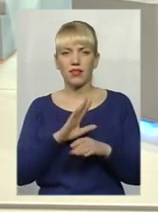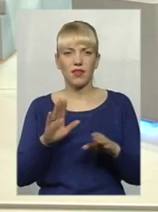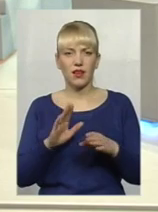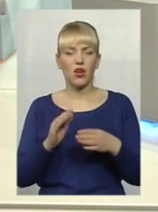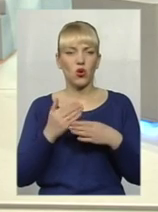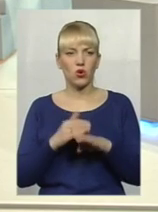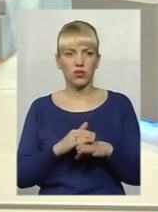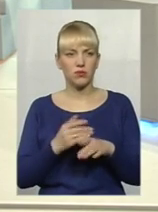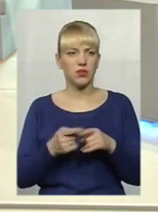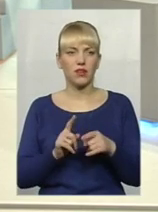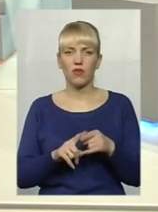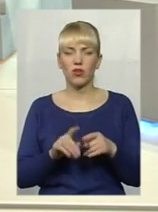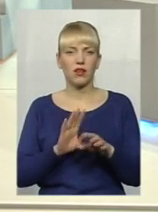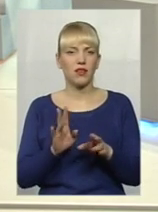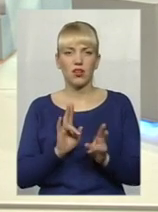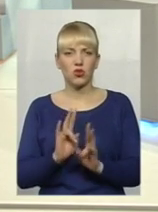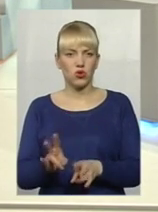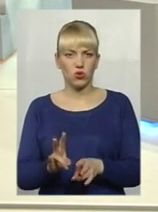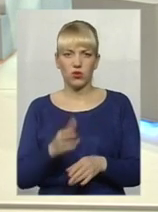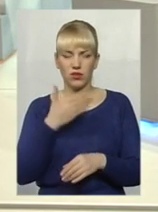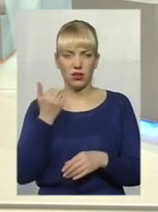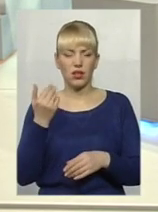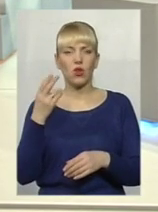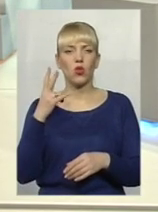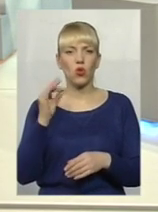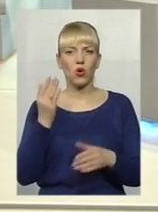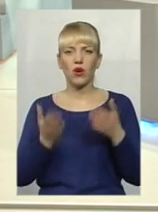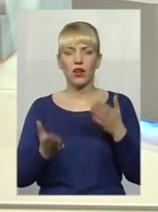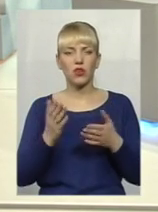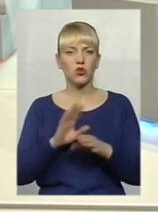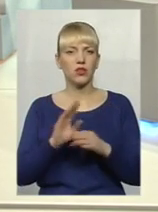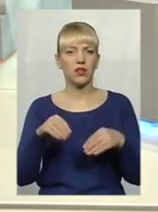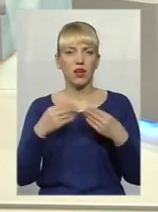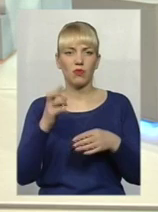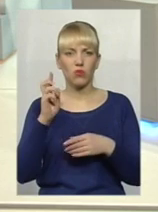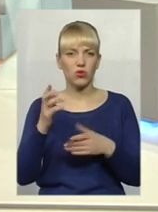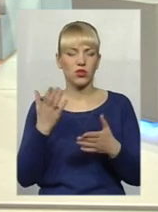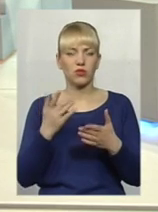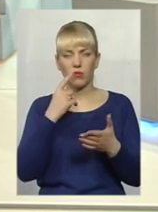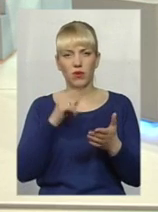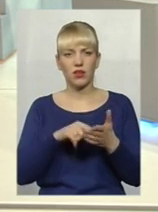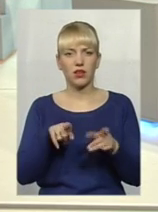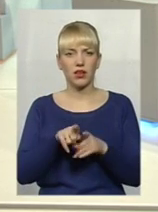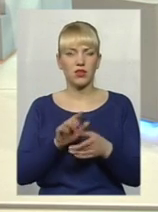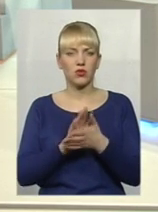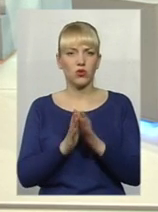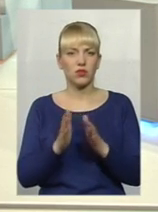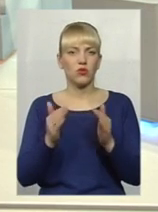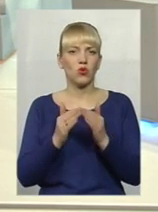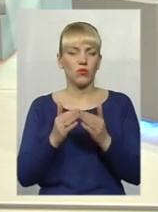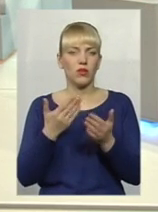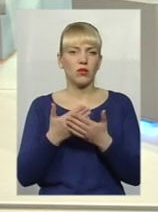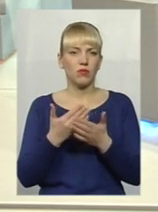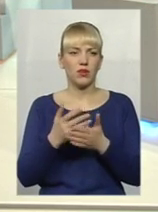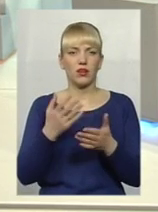тобто вона нічим не шкодить. Так. А разом тільки з тим, якщо, не дай Боже, трапилася така ситуація вдома, ну, не догледіли, десь